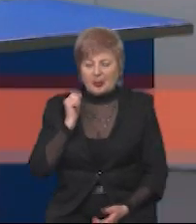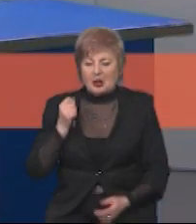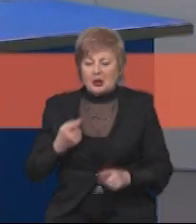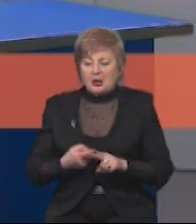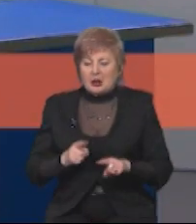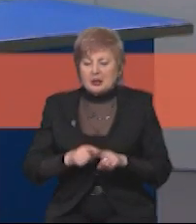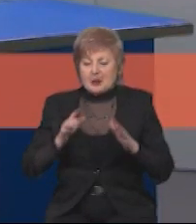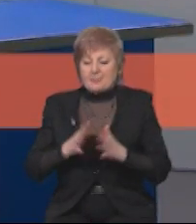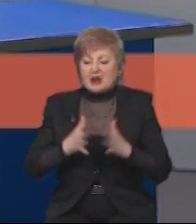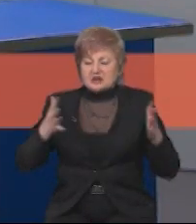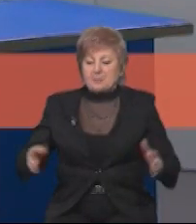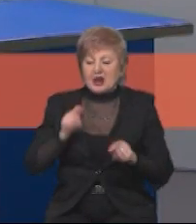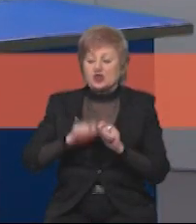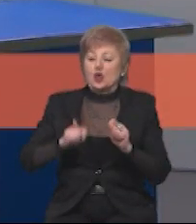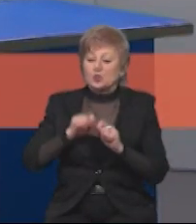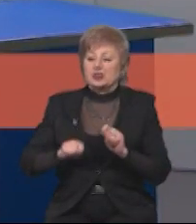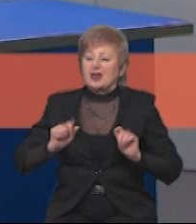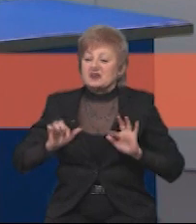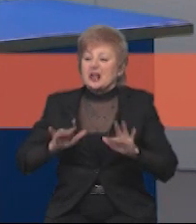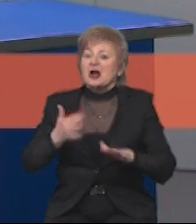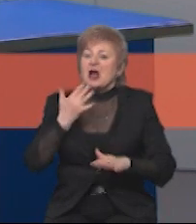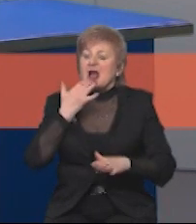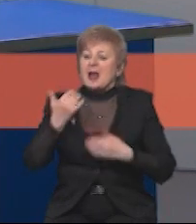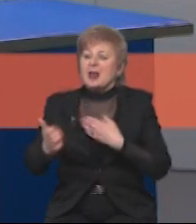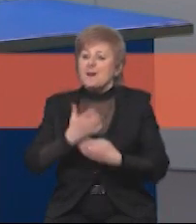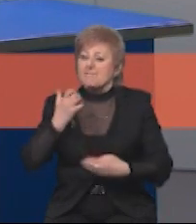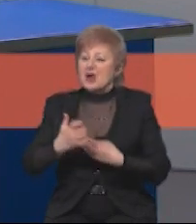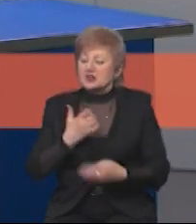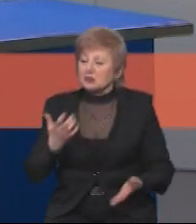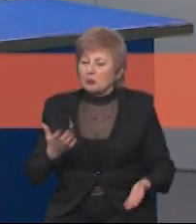максимально контролировать ход импортного продукта,